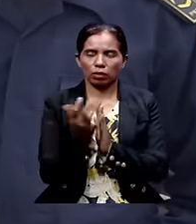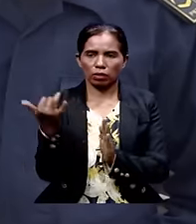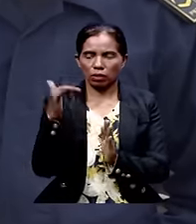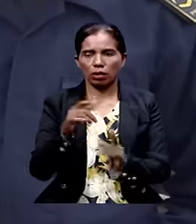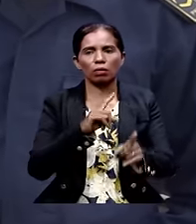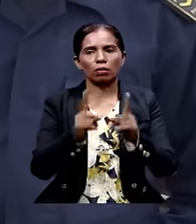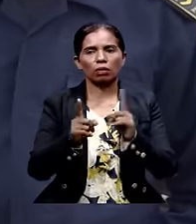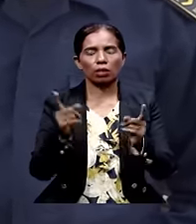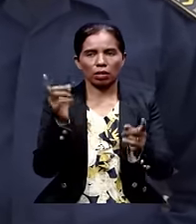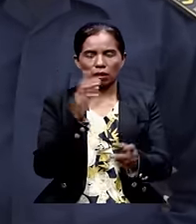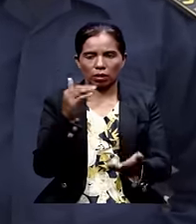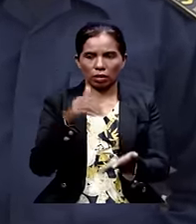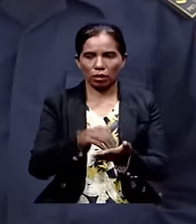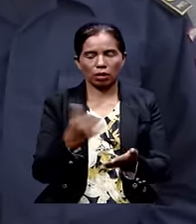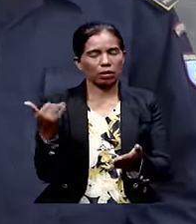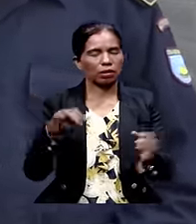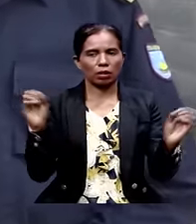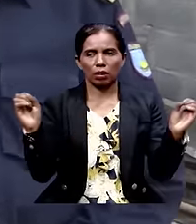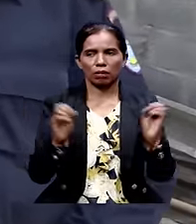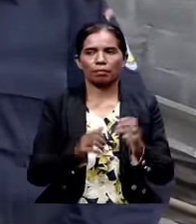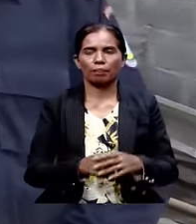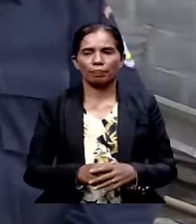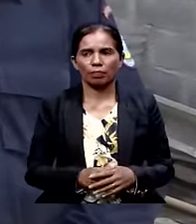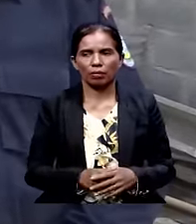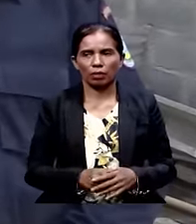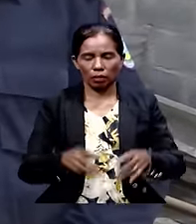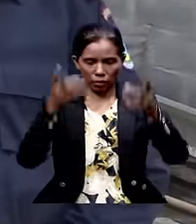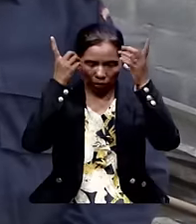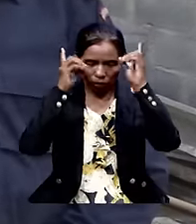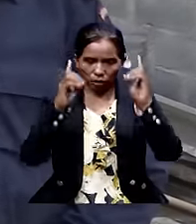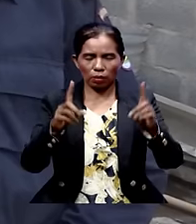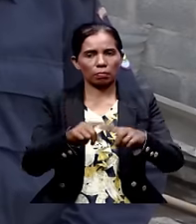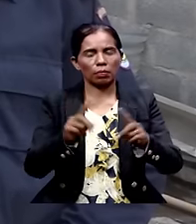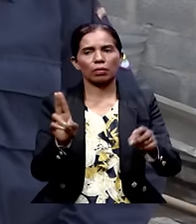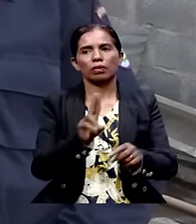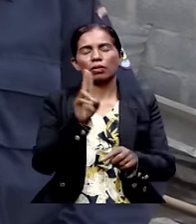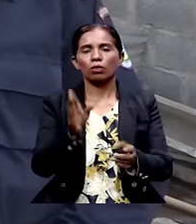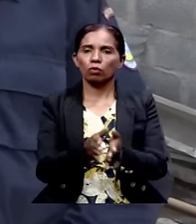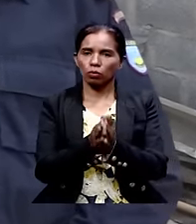liutang. Sira la recusa decisão, mas sira usu